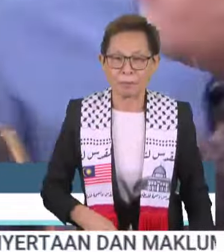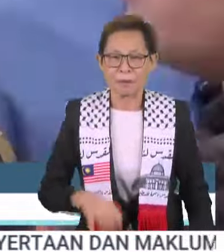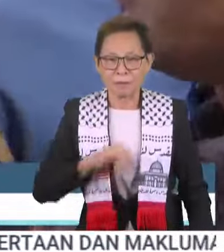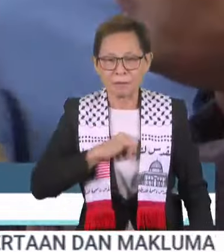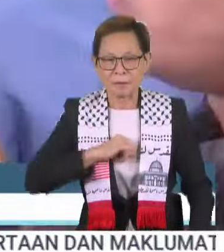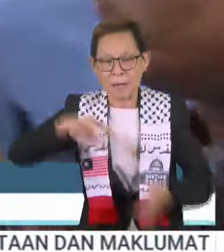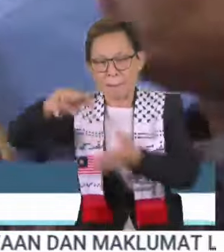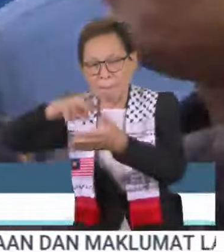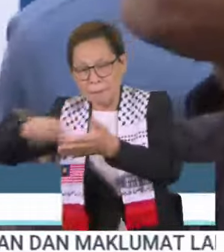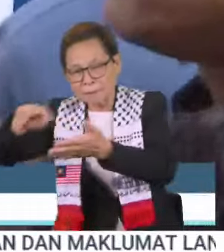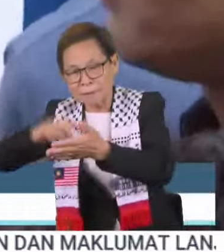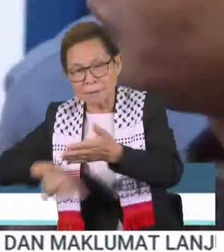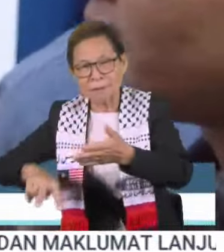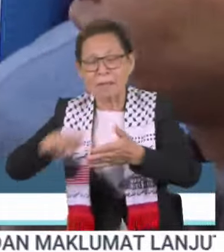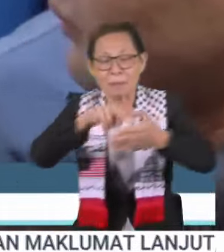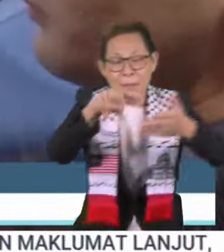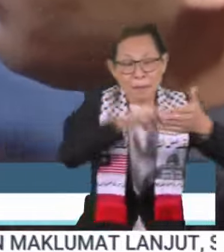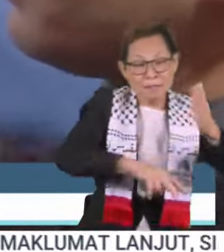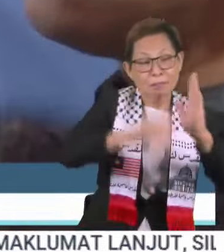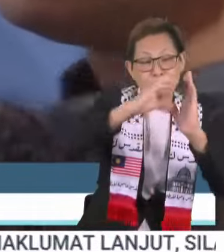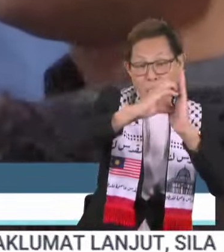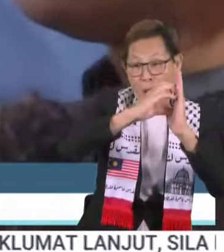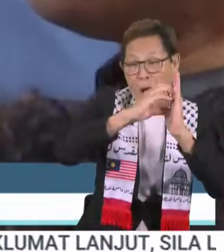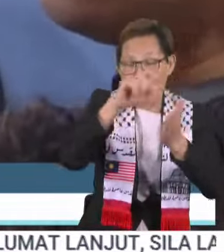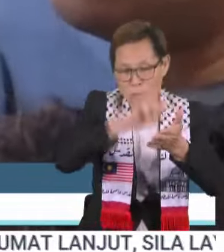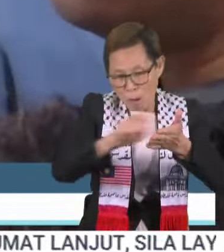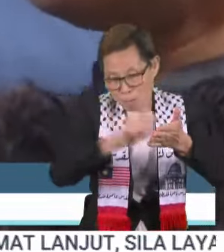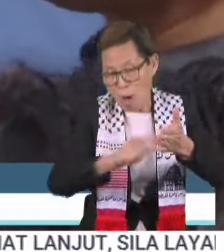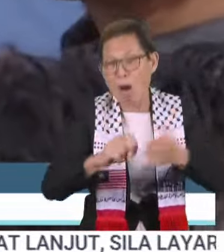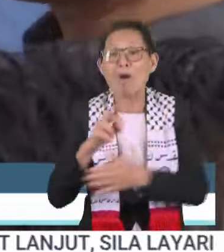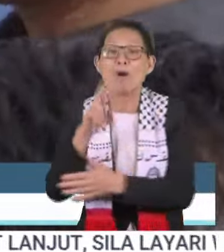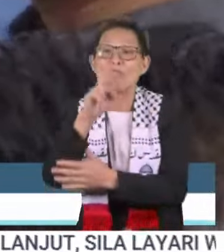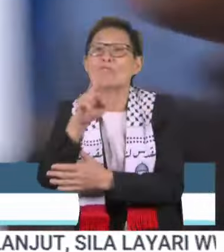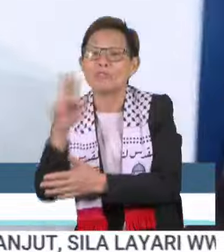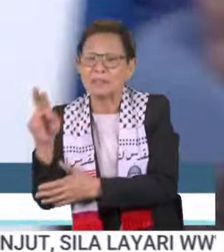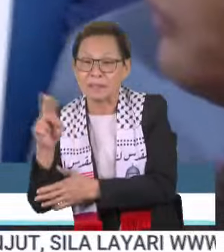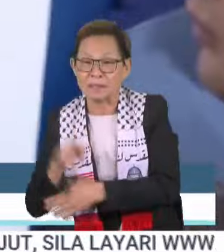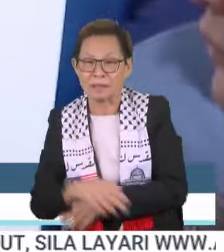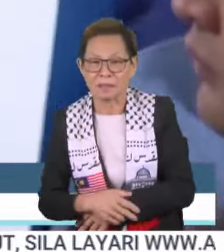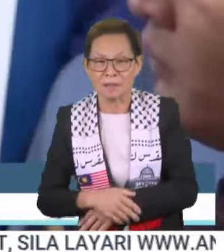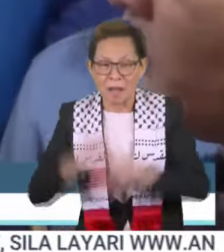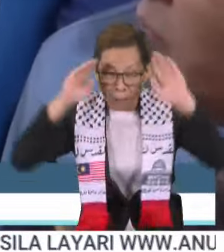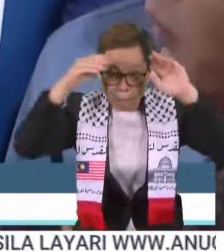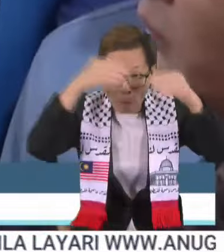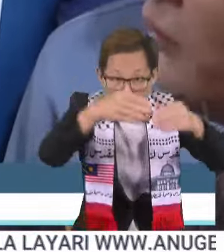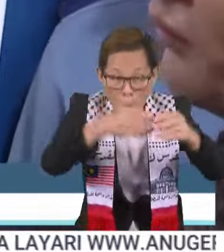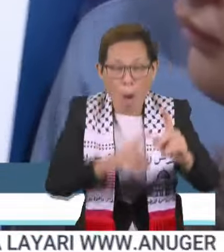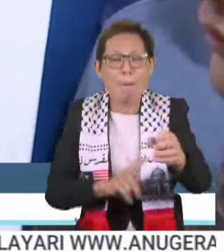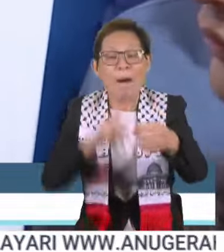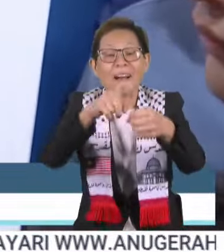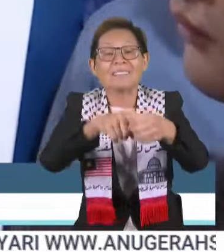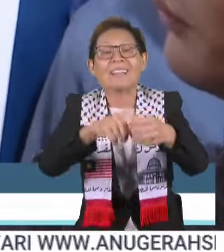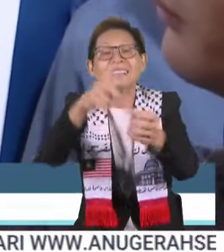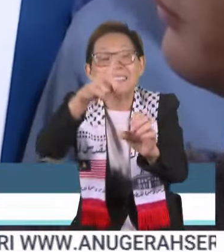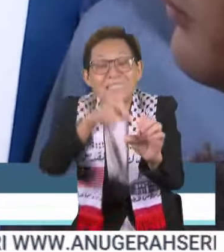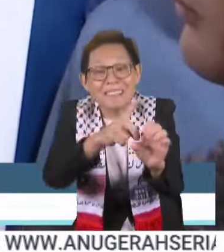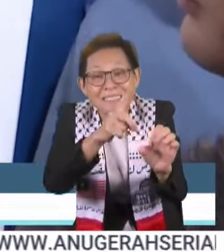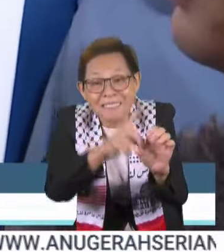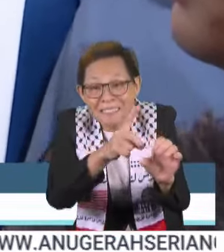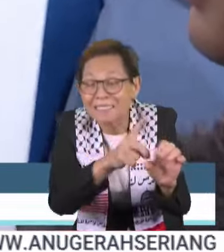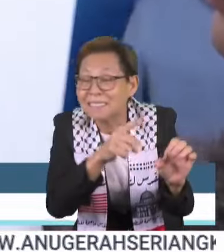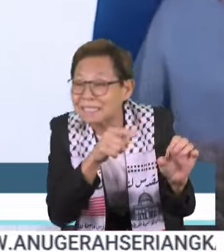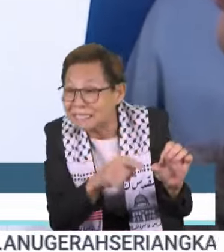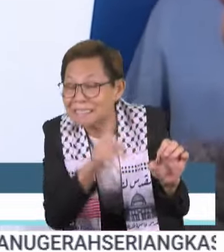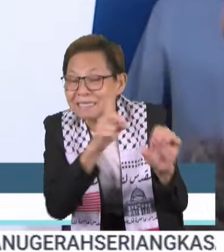Saya baca teks Rafizi, dia kata kita tunggu soal diesel